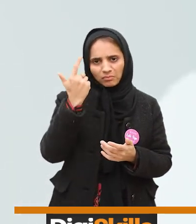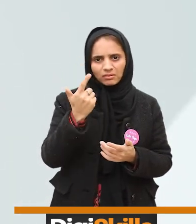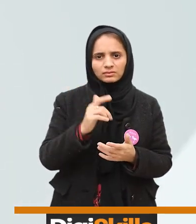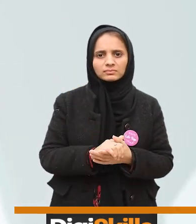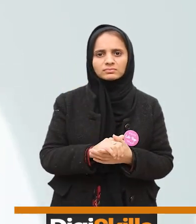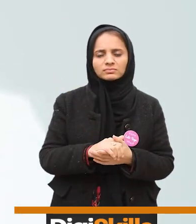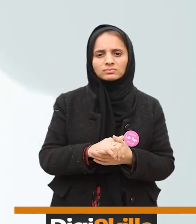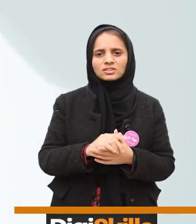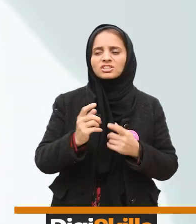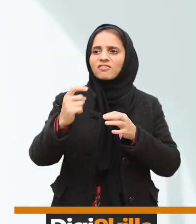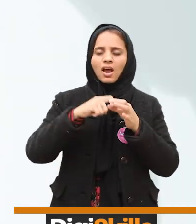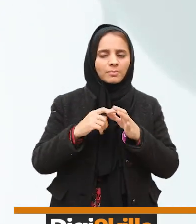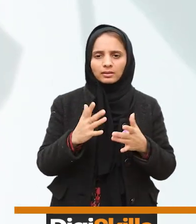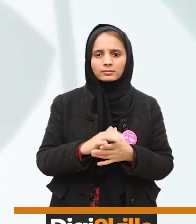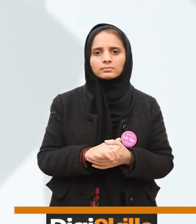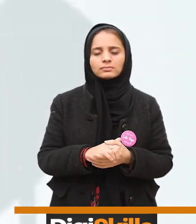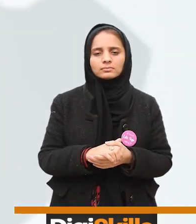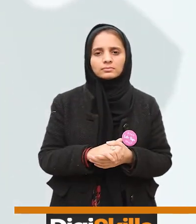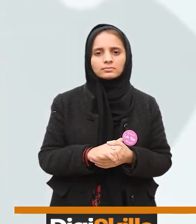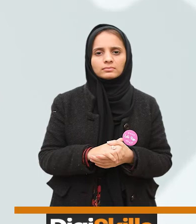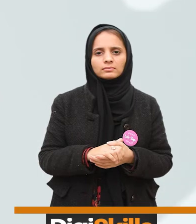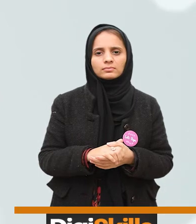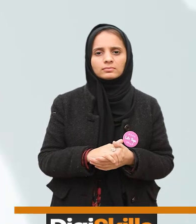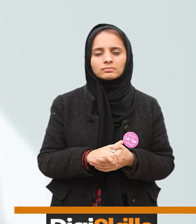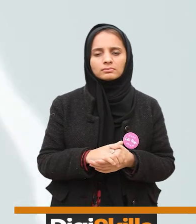نہ خواستہ گاڈ فار بڈ آپ کو بڈس کا جواب نہیں آتا،